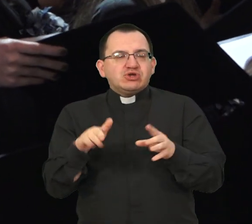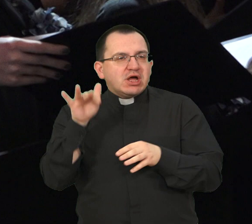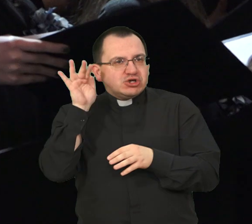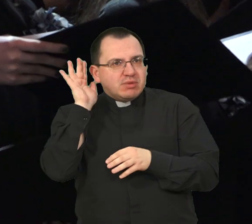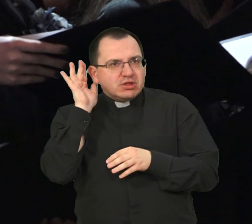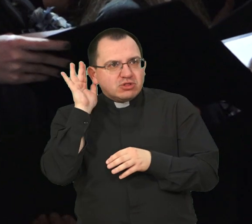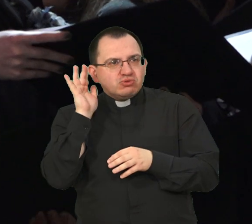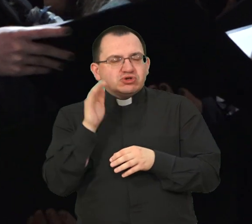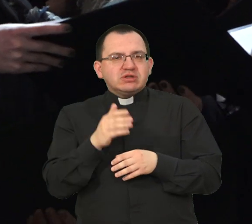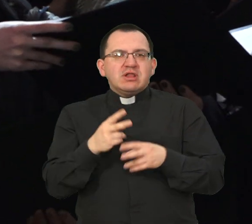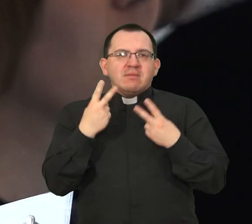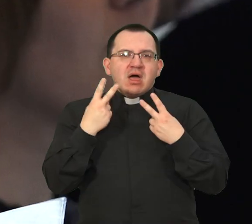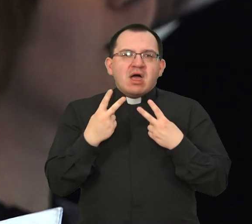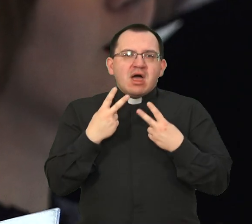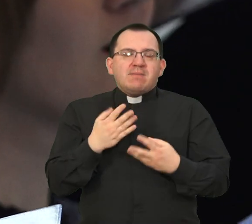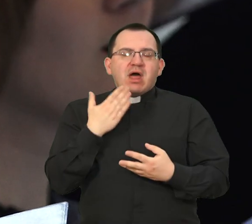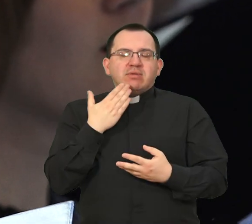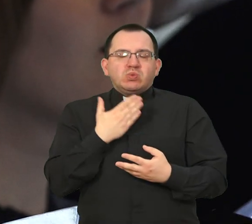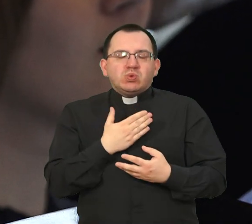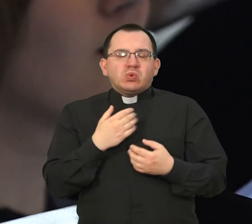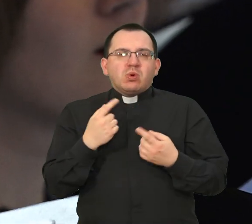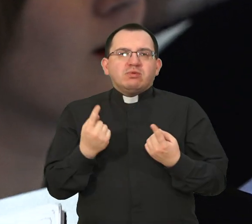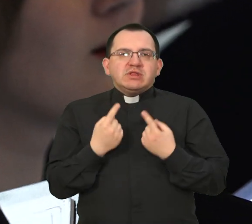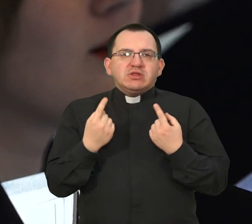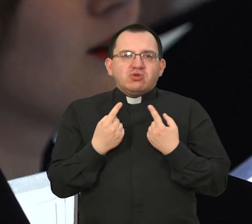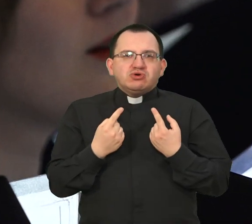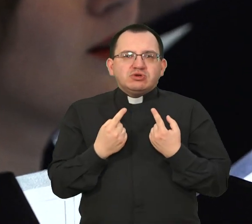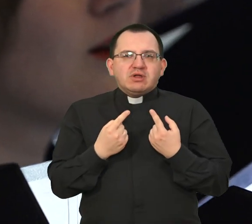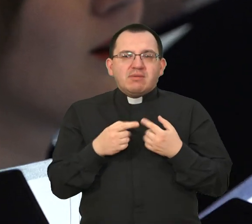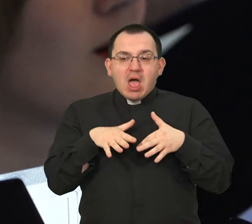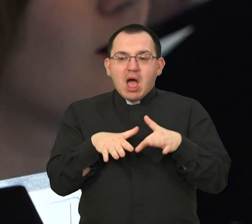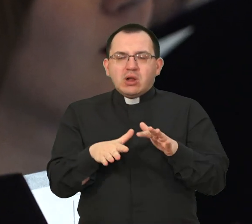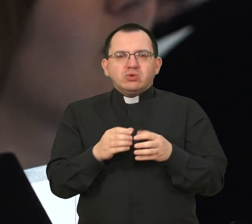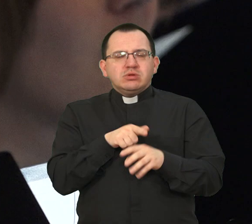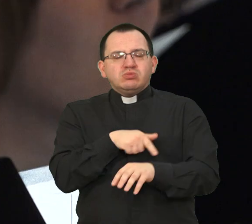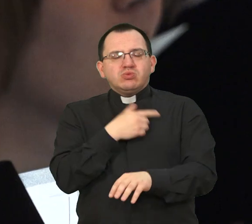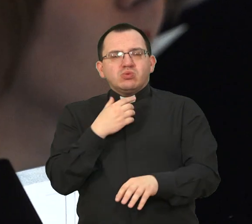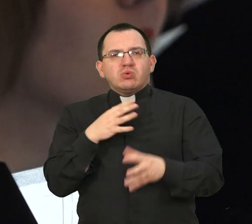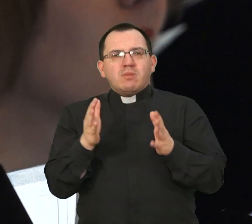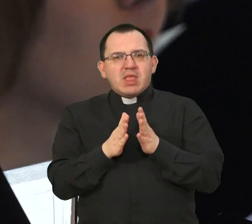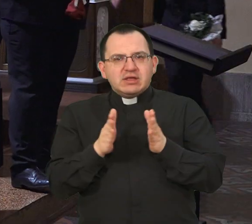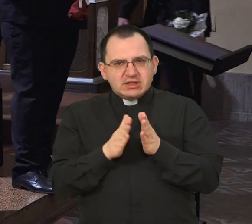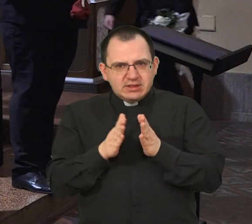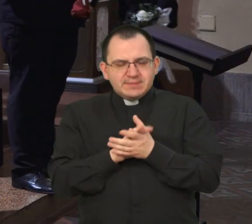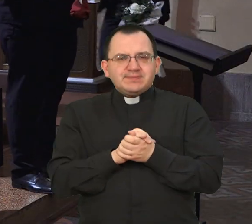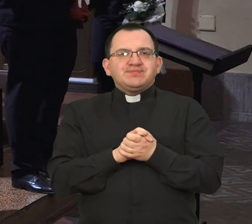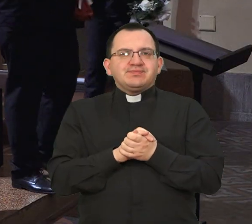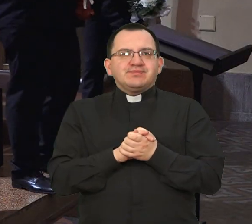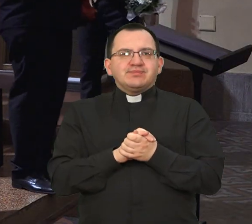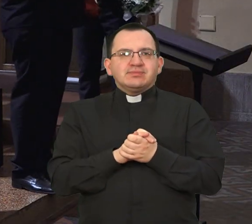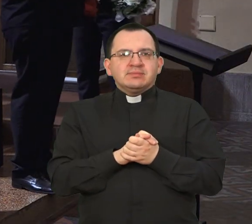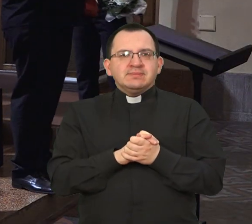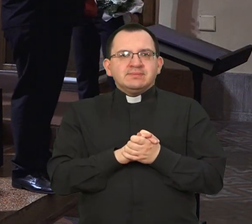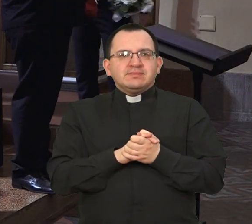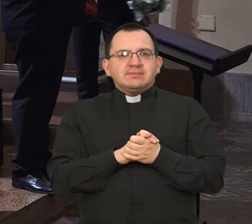vrhunski glazbeni i duhovni doživljaj, što je publika nagradila dugotrajnim pljeskom. Uz zbor VIA